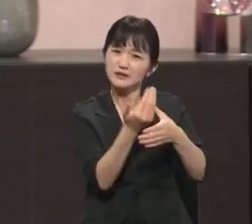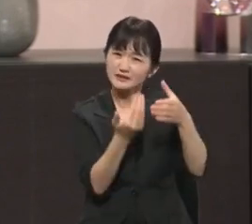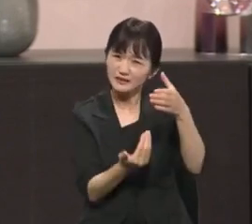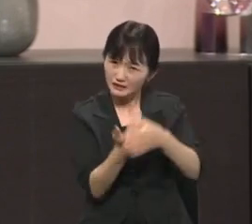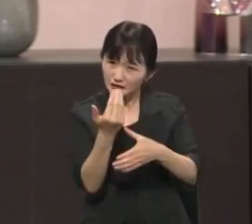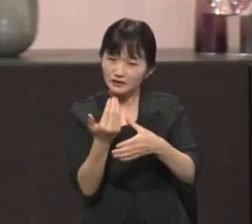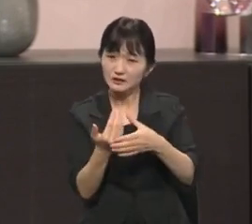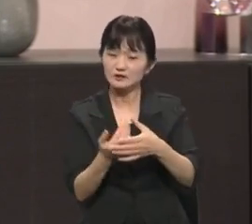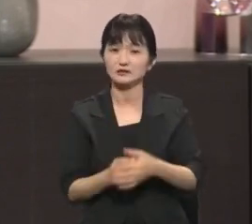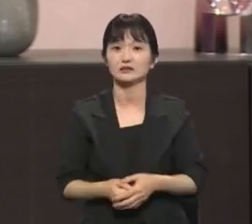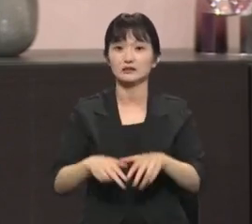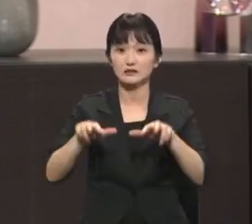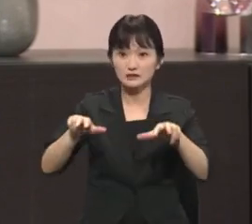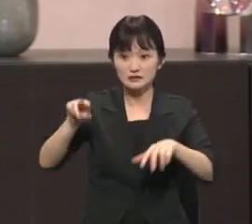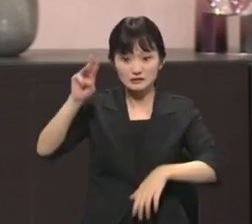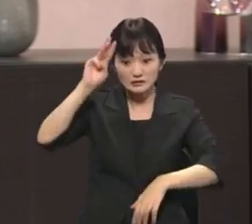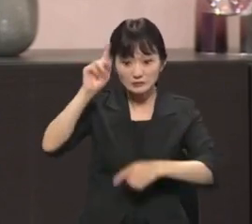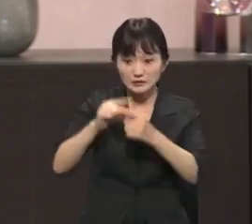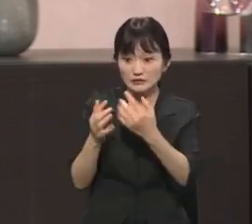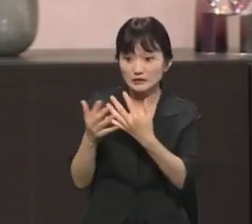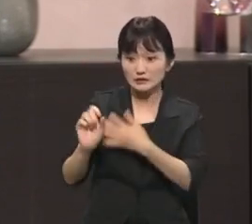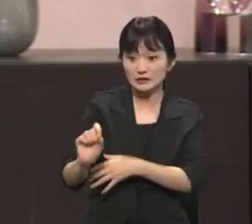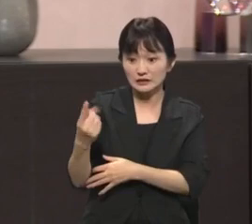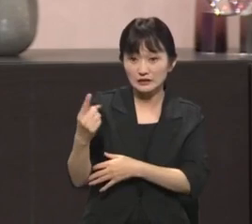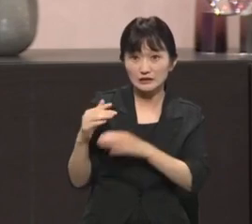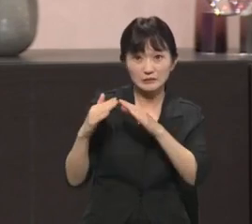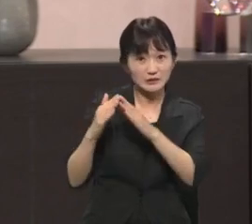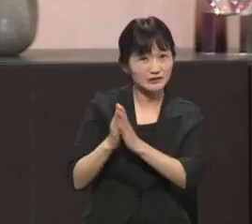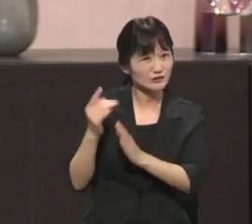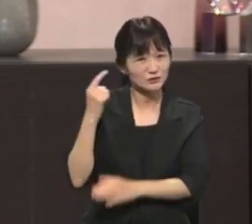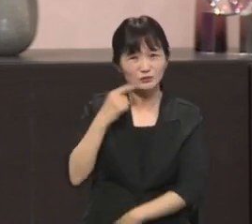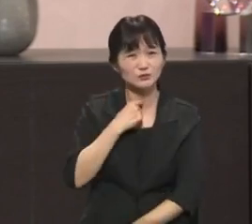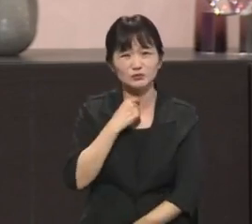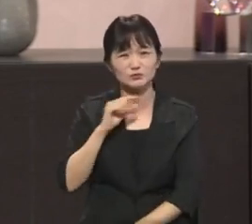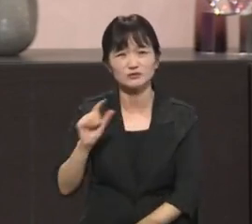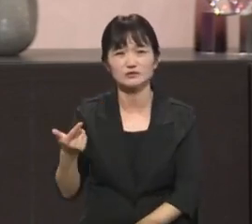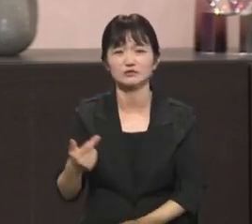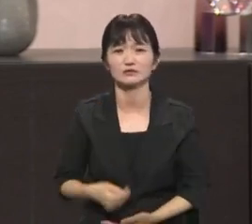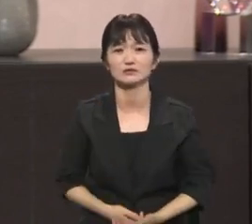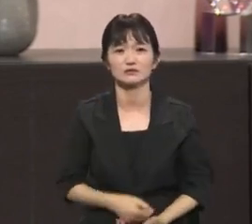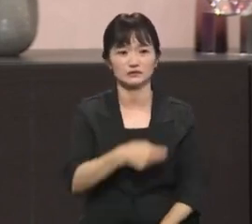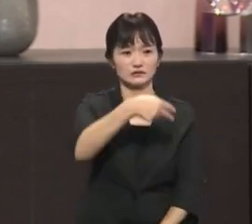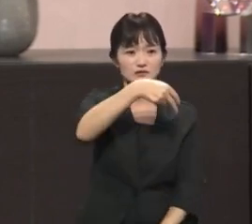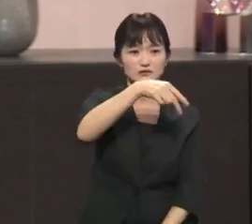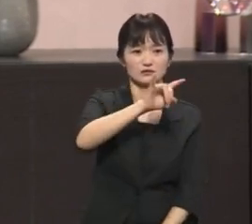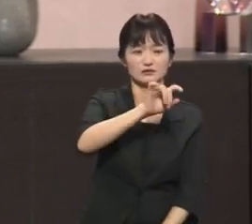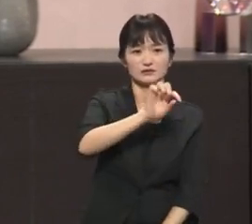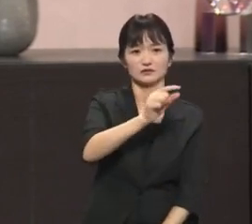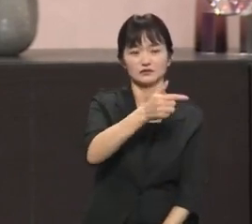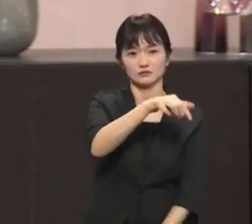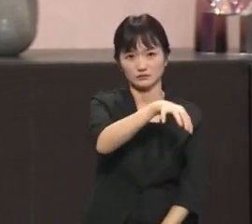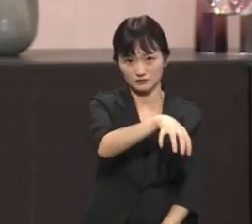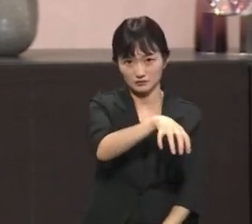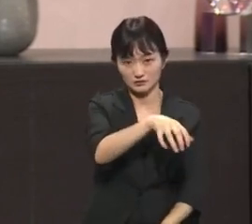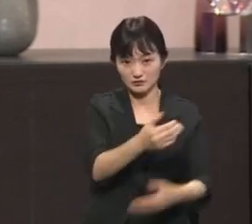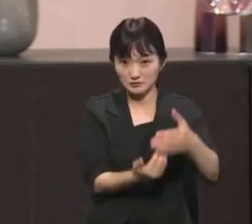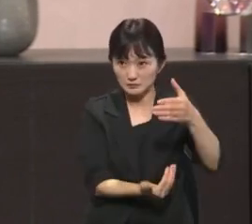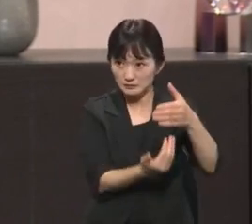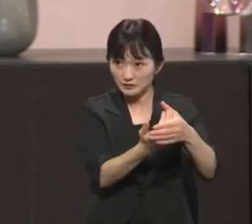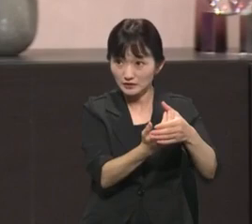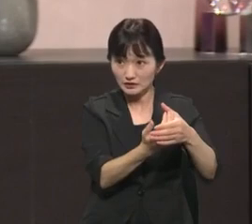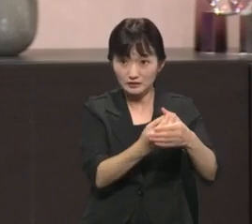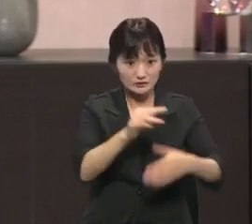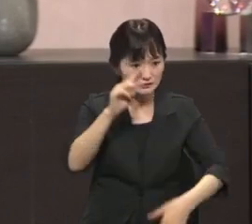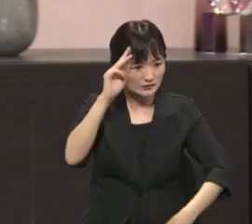저는 오히려 지금은 새만금 새만금에서 벌어진 우리 잼버리 유치 자체에 대한